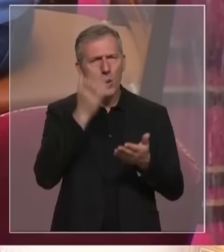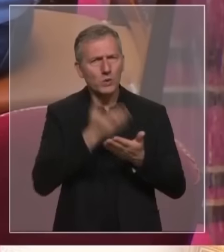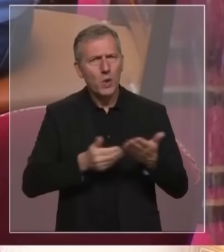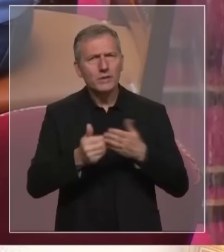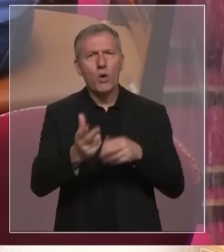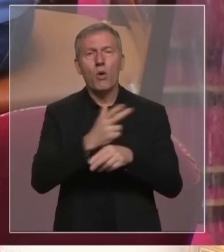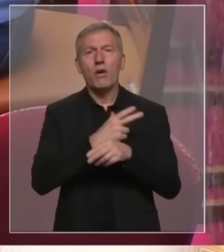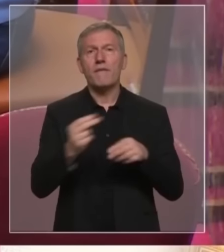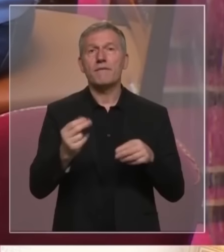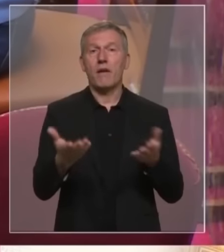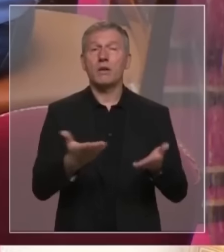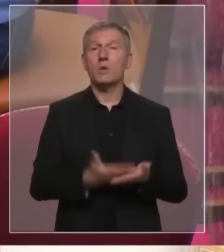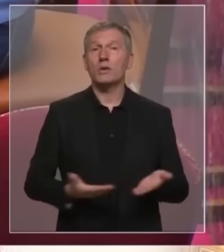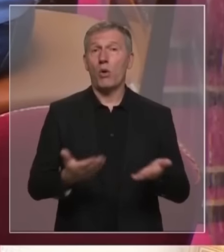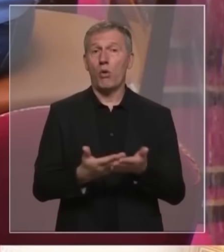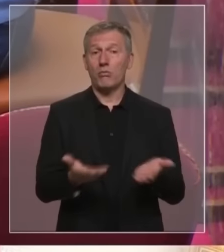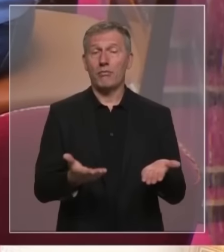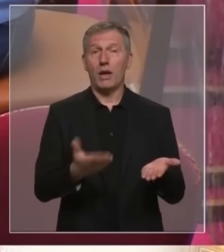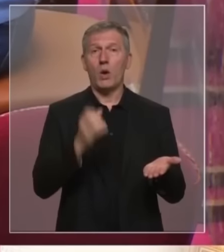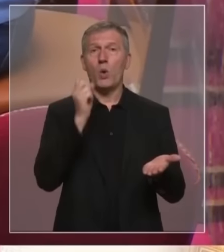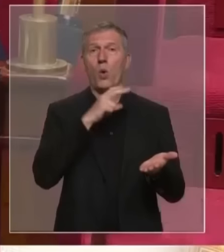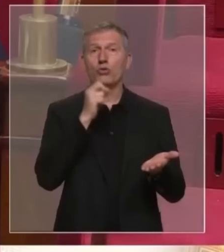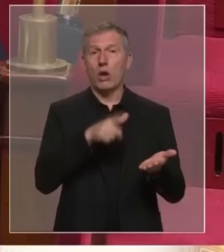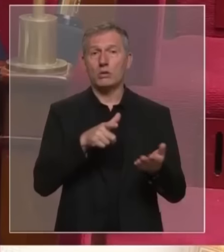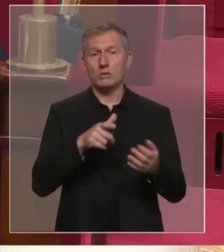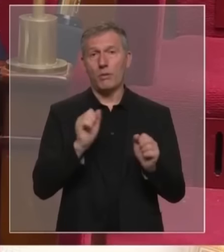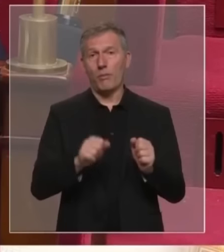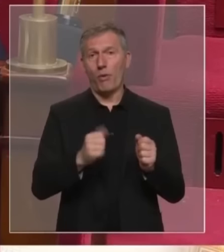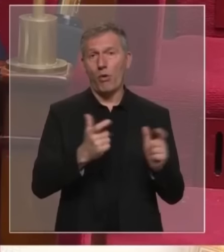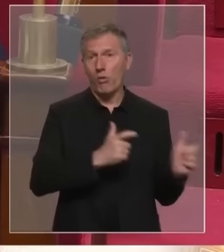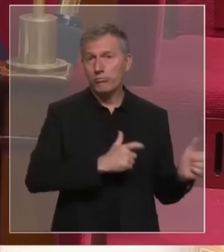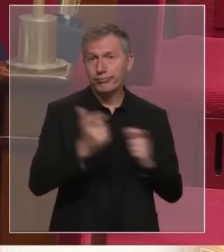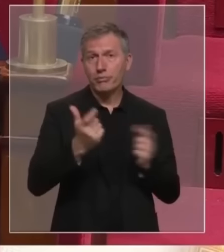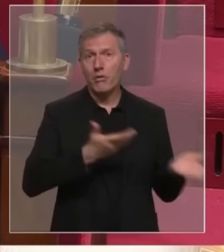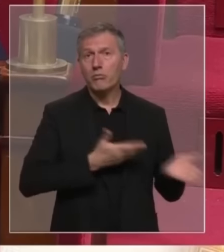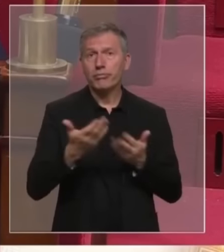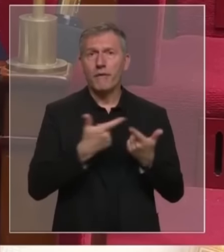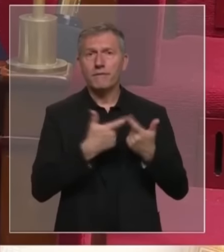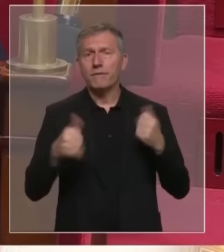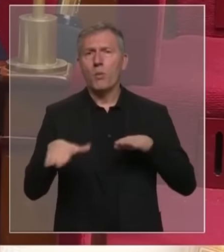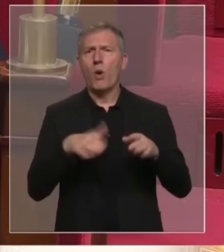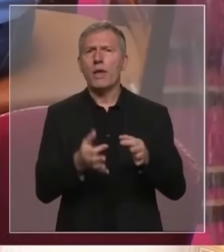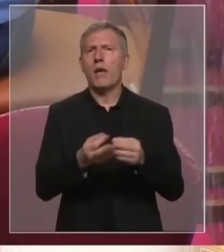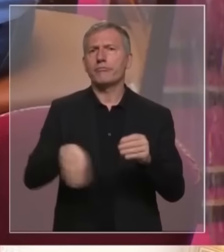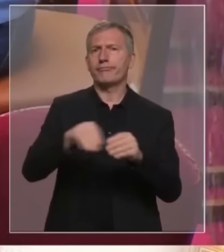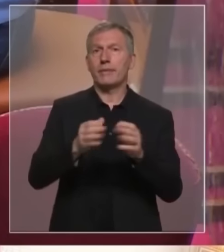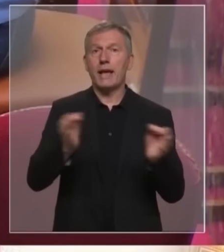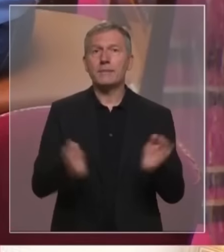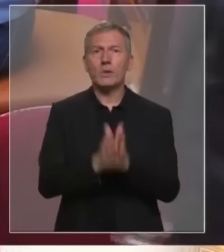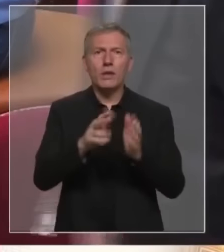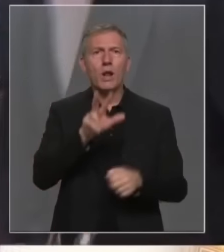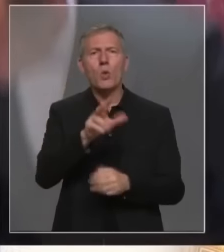l'état d'urgence nous a permis et nous permet encore pour quelques jours l'envoi de renfort et la mise en place de moyens exceptionnels c'est près de